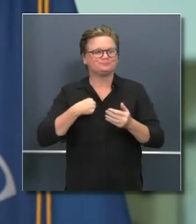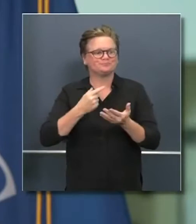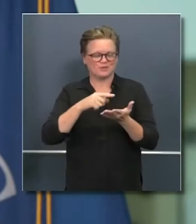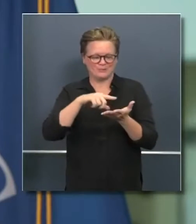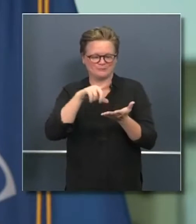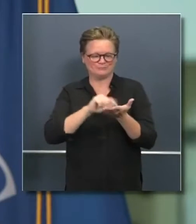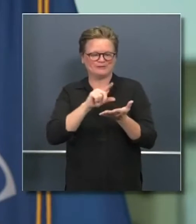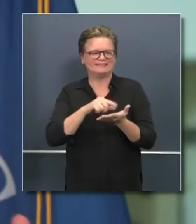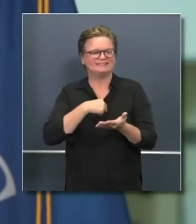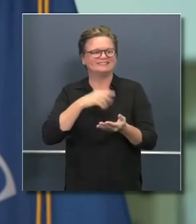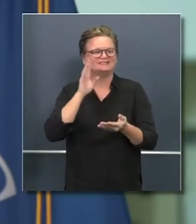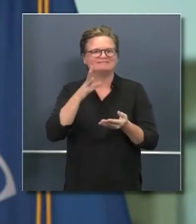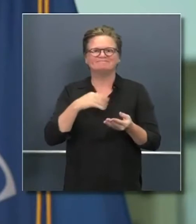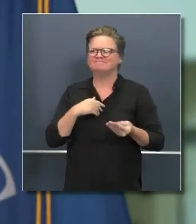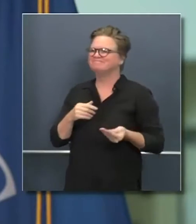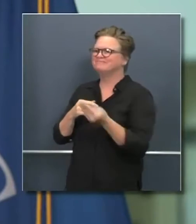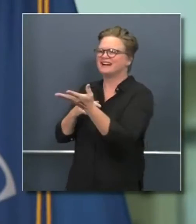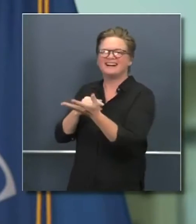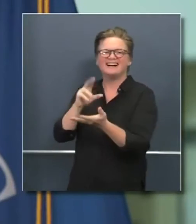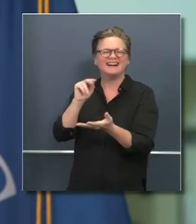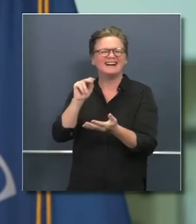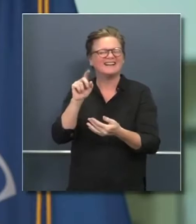thấy cái lệnh này đó